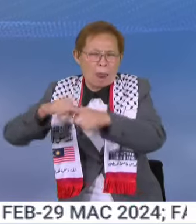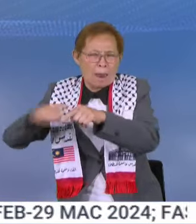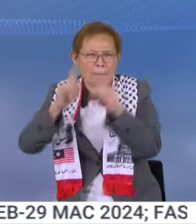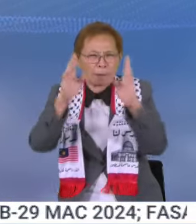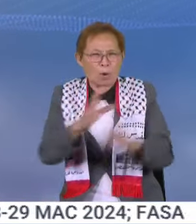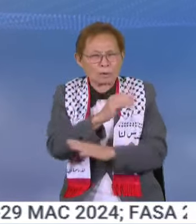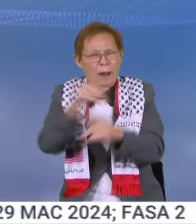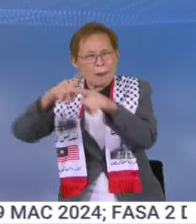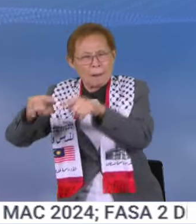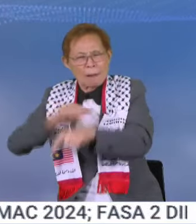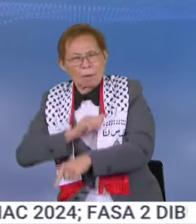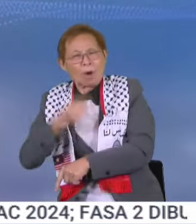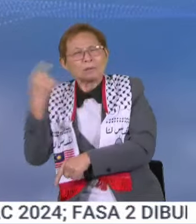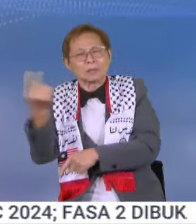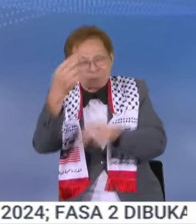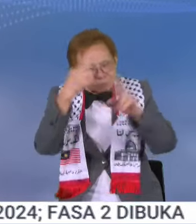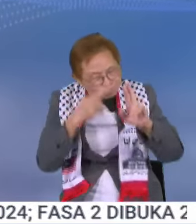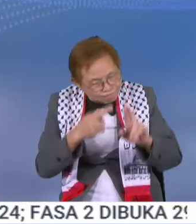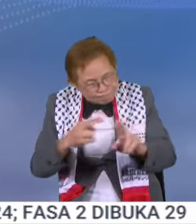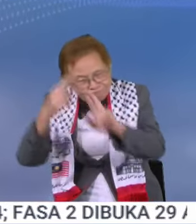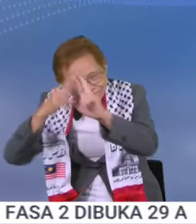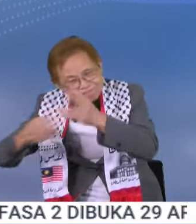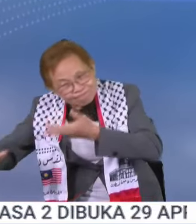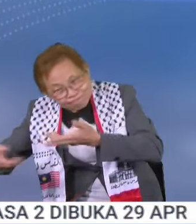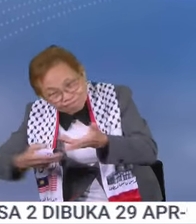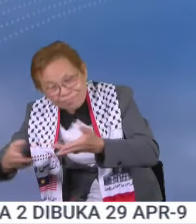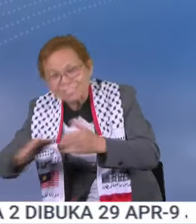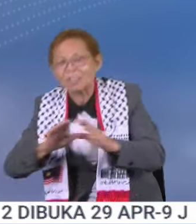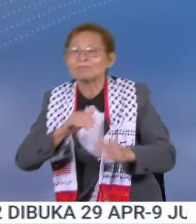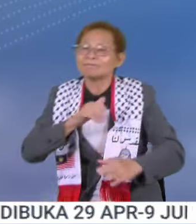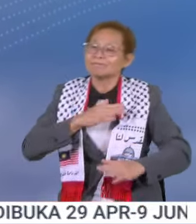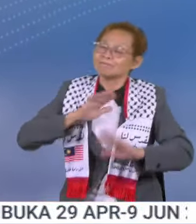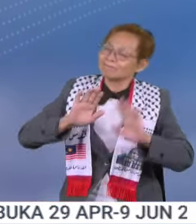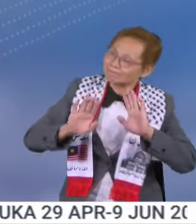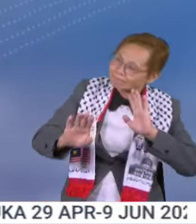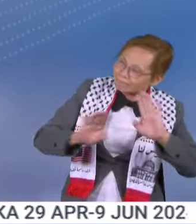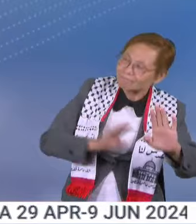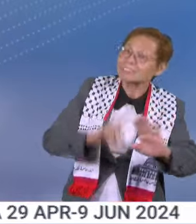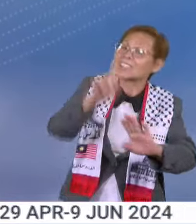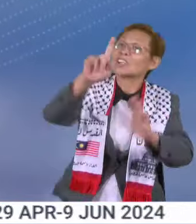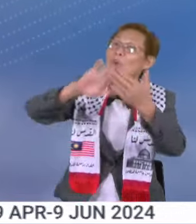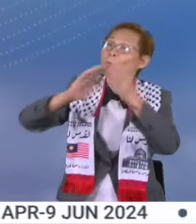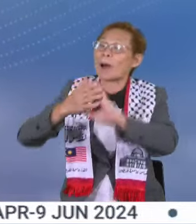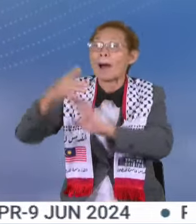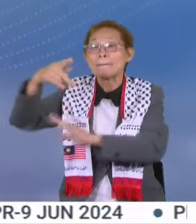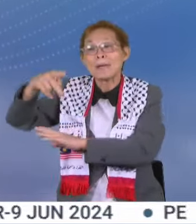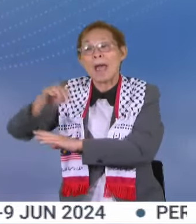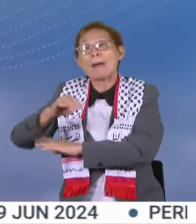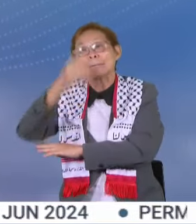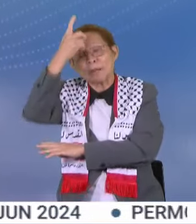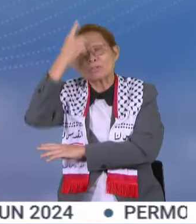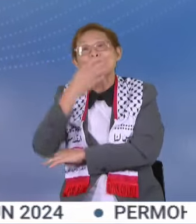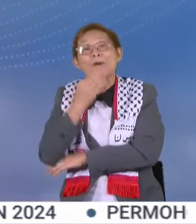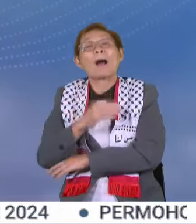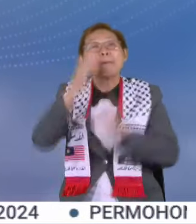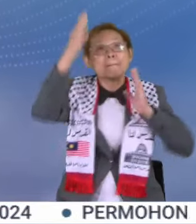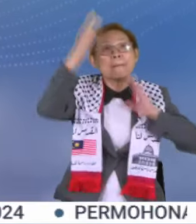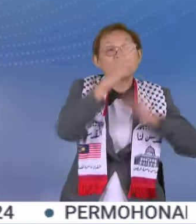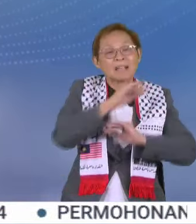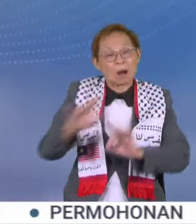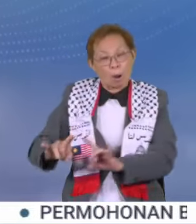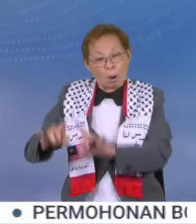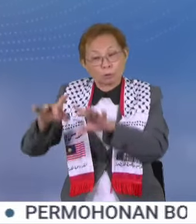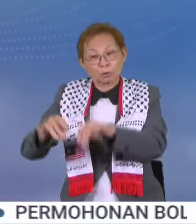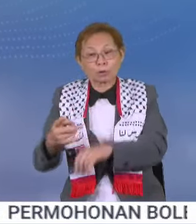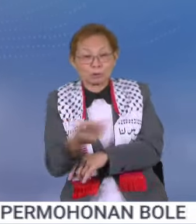agama sentiasa saling menghormati dan bertolak ansur sebagai satu komuniti. Perdana Menteri berkata selain Malaysia,